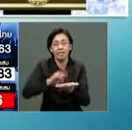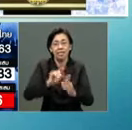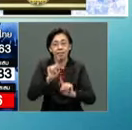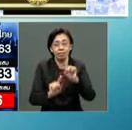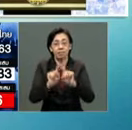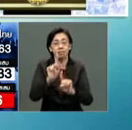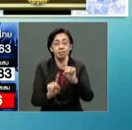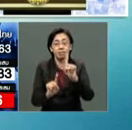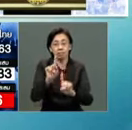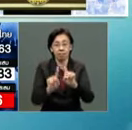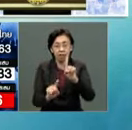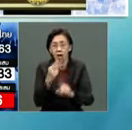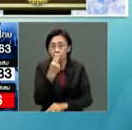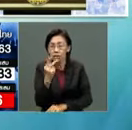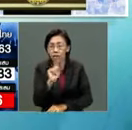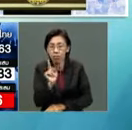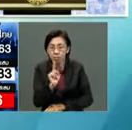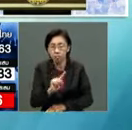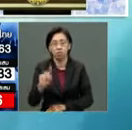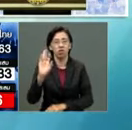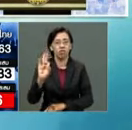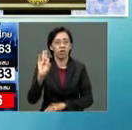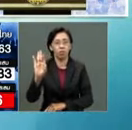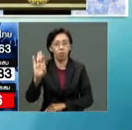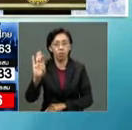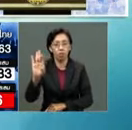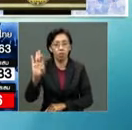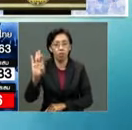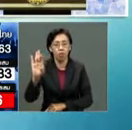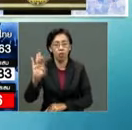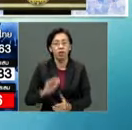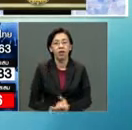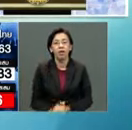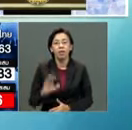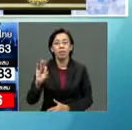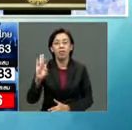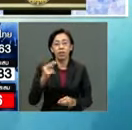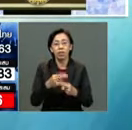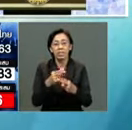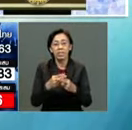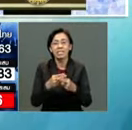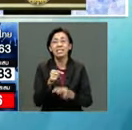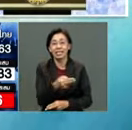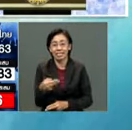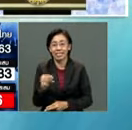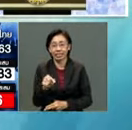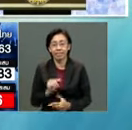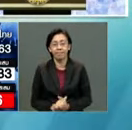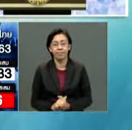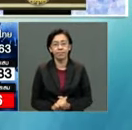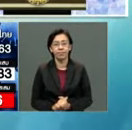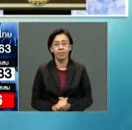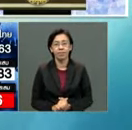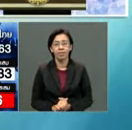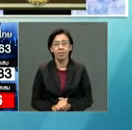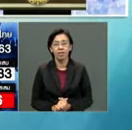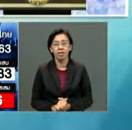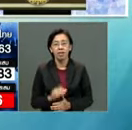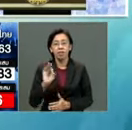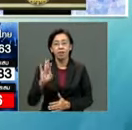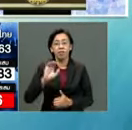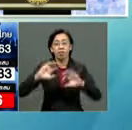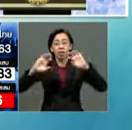านี้ไปดูได้นะครับใน Facebook ไทยคู่ฟ้าครับเดี๋ยวเราจะนำนะครับในส